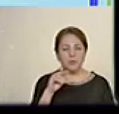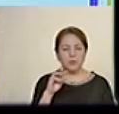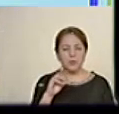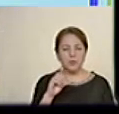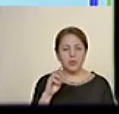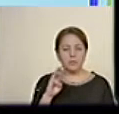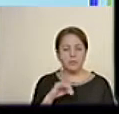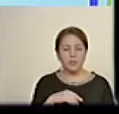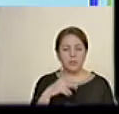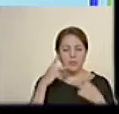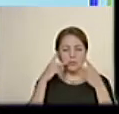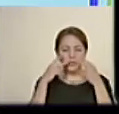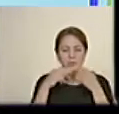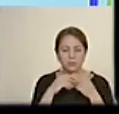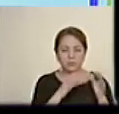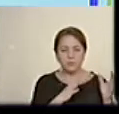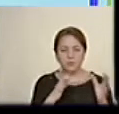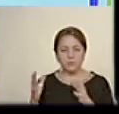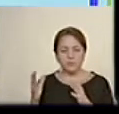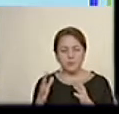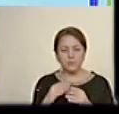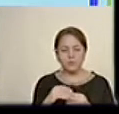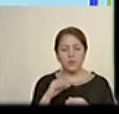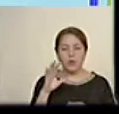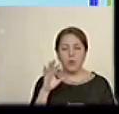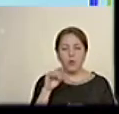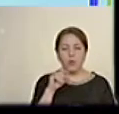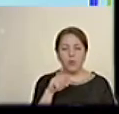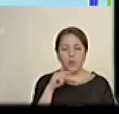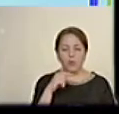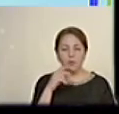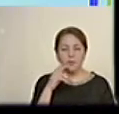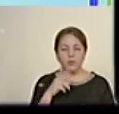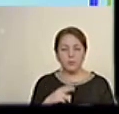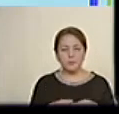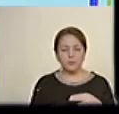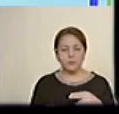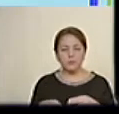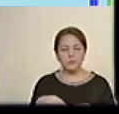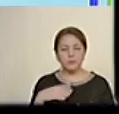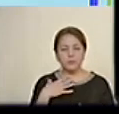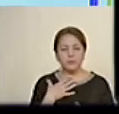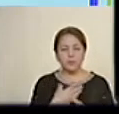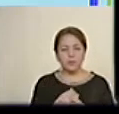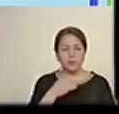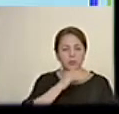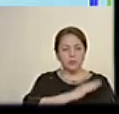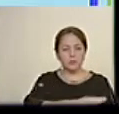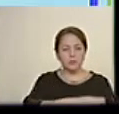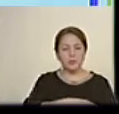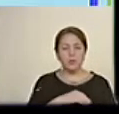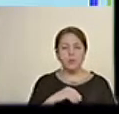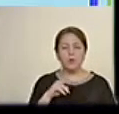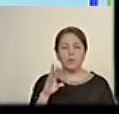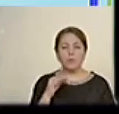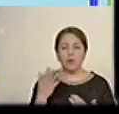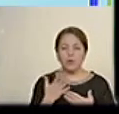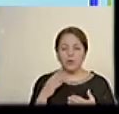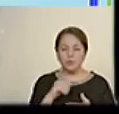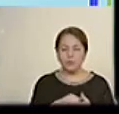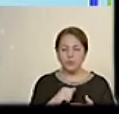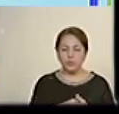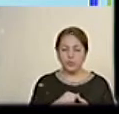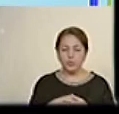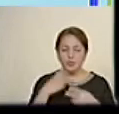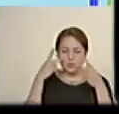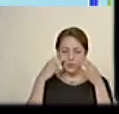он пропустил свою остановку. Он пропустил свою остановку по какой причине? Заснув в автобусе.